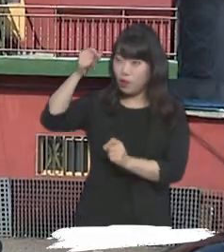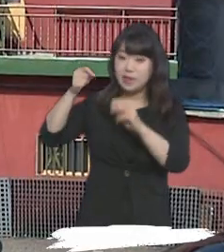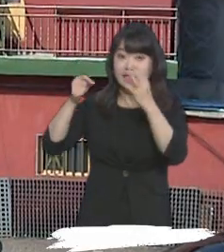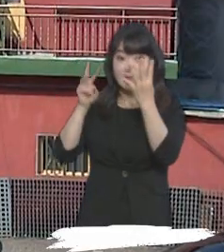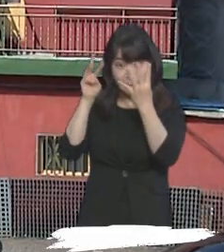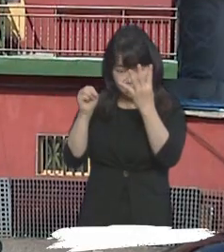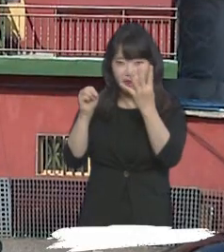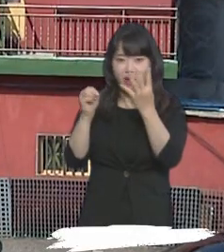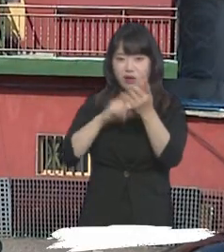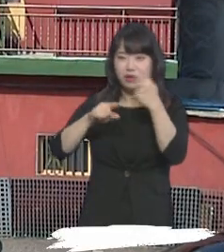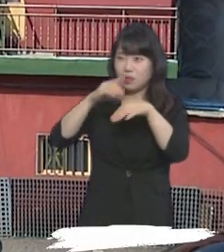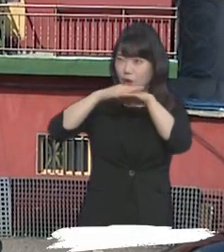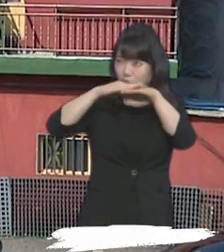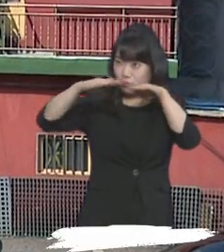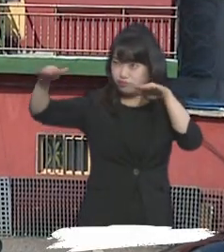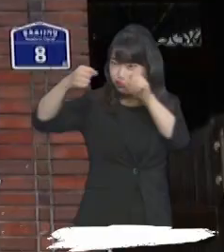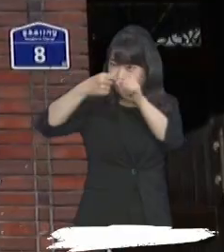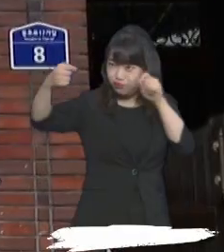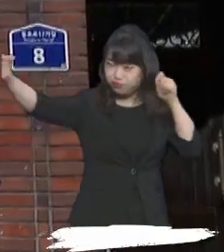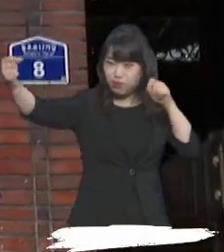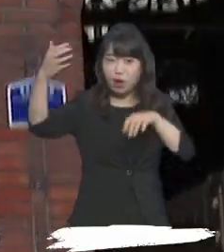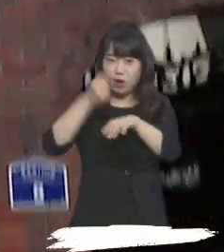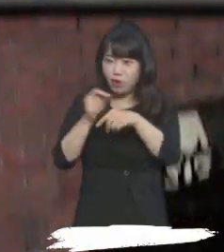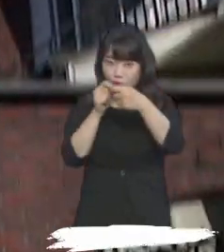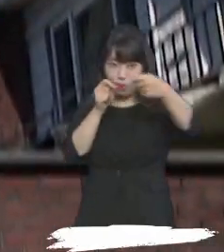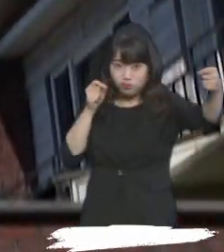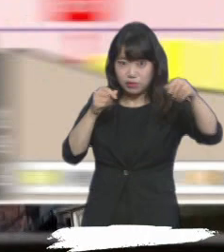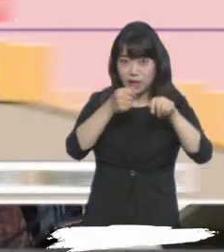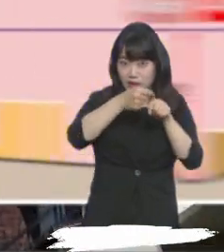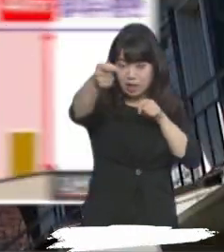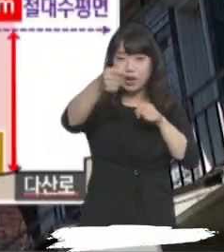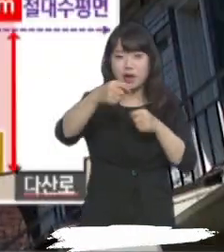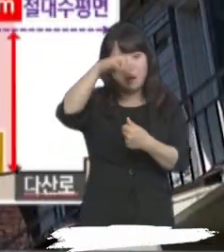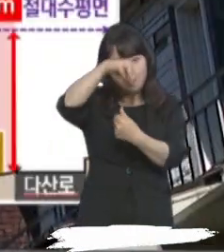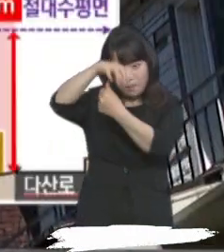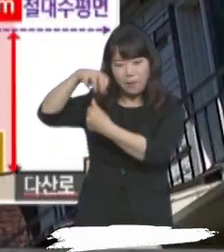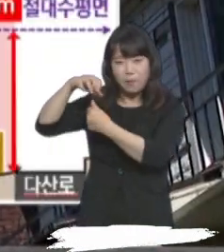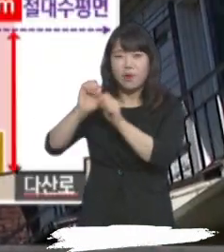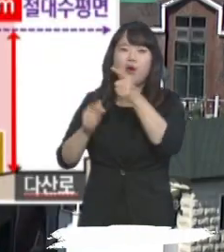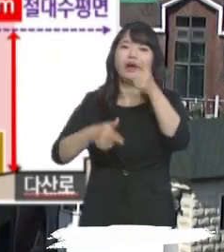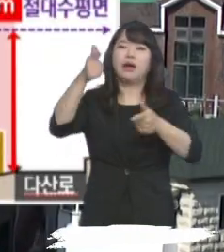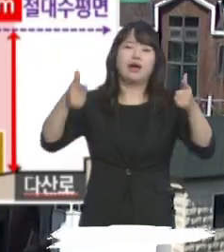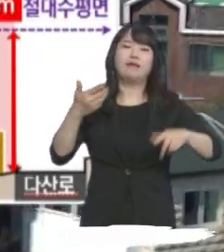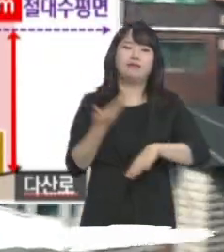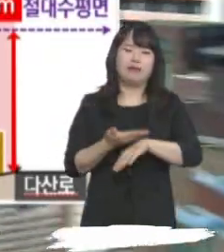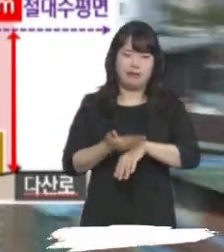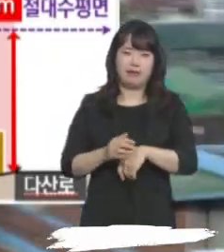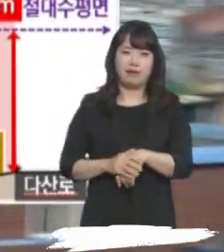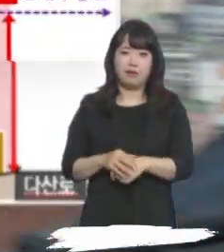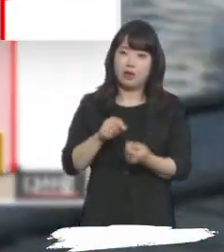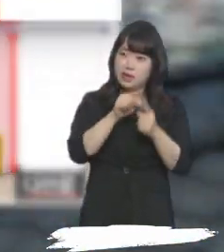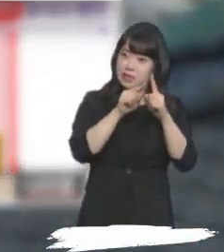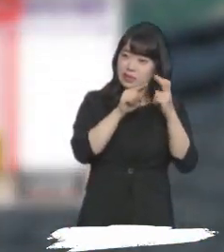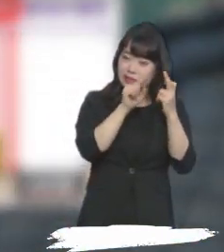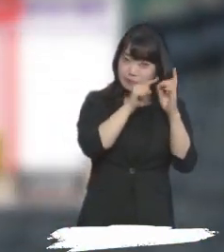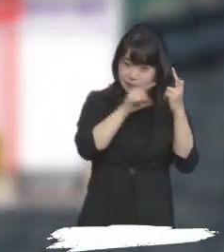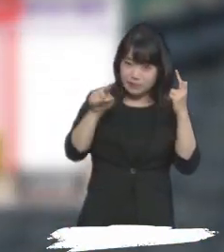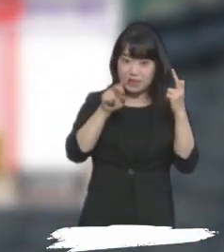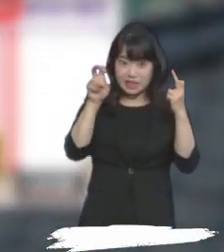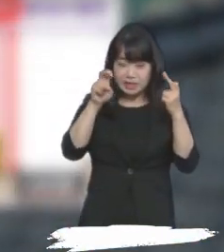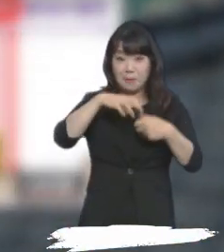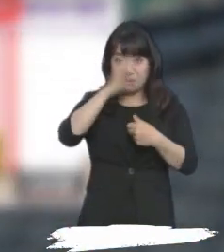상태에서 절대 수평선을 그으면 거리에 따라 건축물 높이 규제가 달라집니다. 기존 12에서 20m 규제가